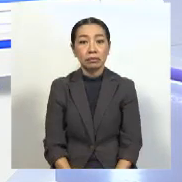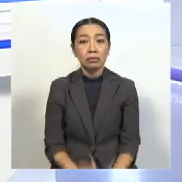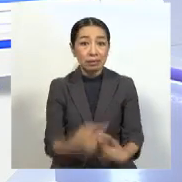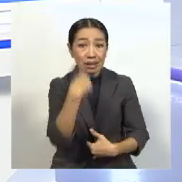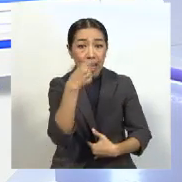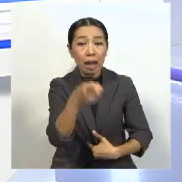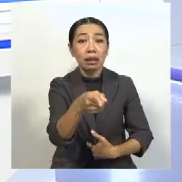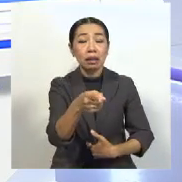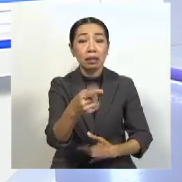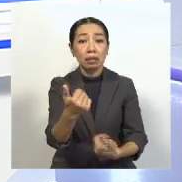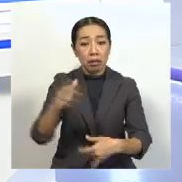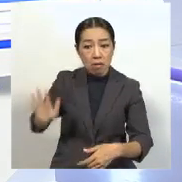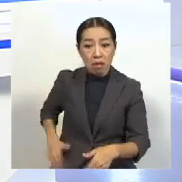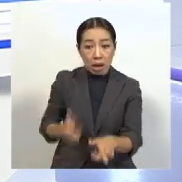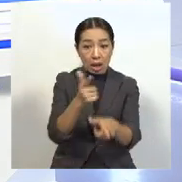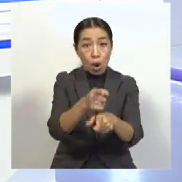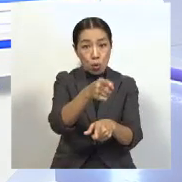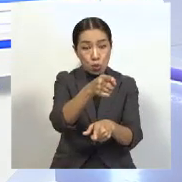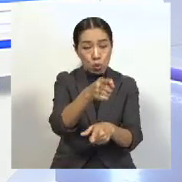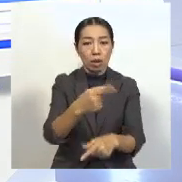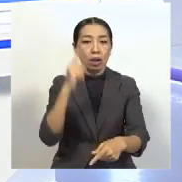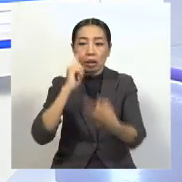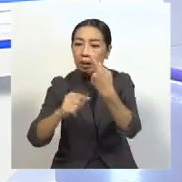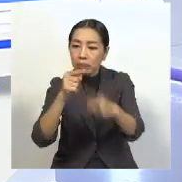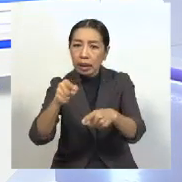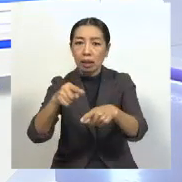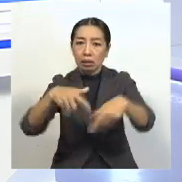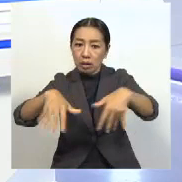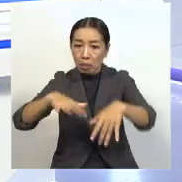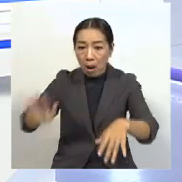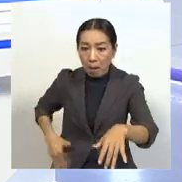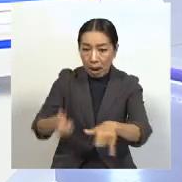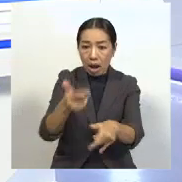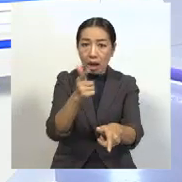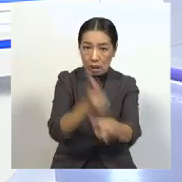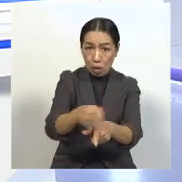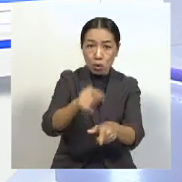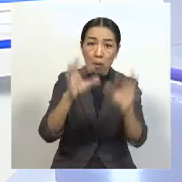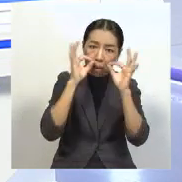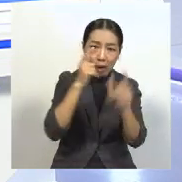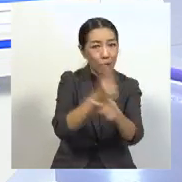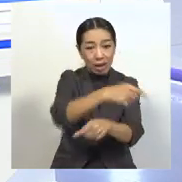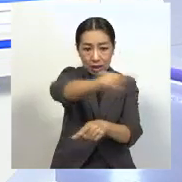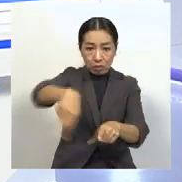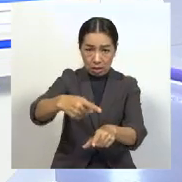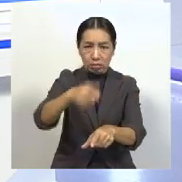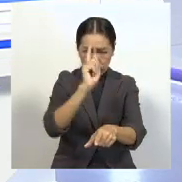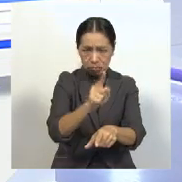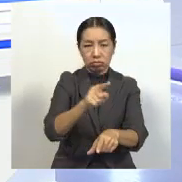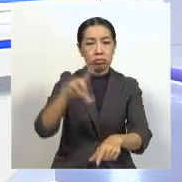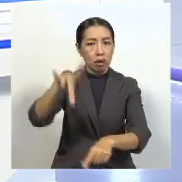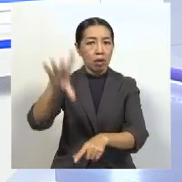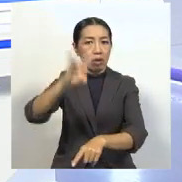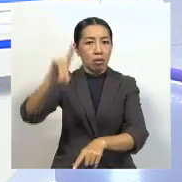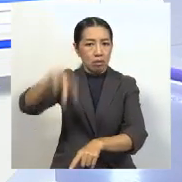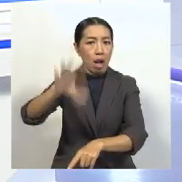างเคียงหรือว่าเลี้ยงหมาแล้วก็มีญาติๆมีเพื่อนๆที่อยู่ในพื้นที่แล้วเลี้ยงหมาเลี้ยงสุนัขในพื้นที่เนี่ยนะฮะอยากให้ไปพบกับท